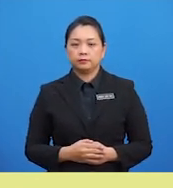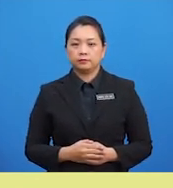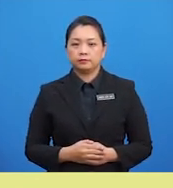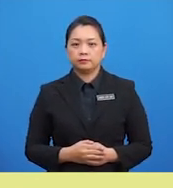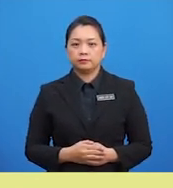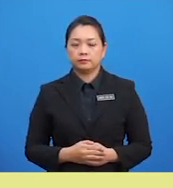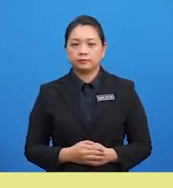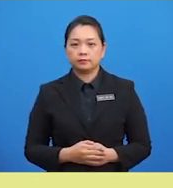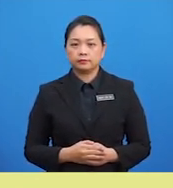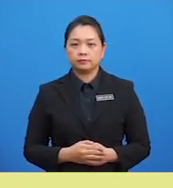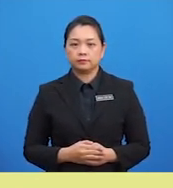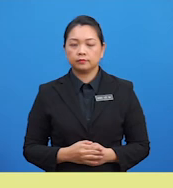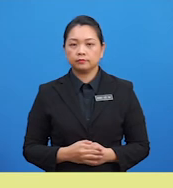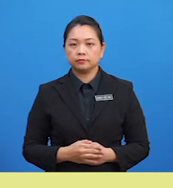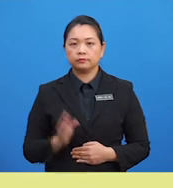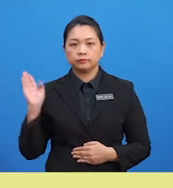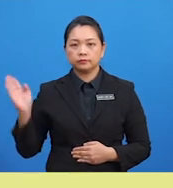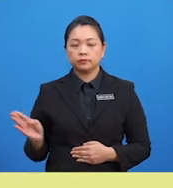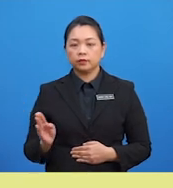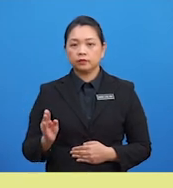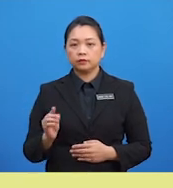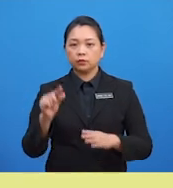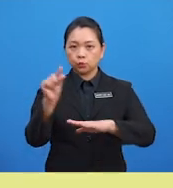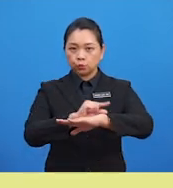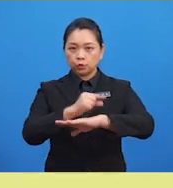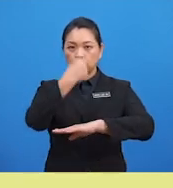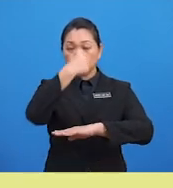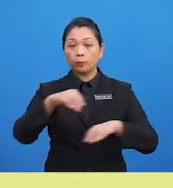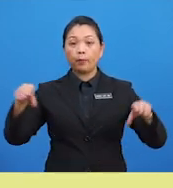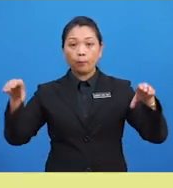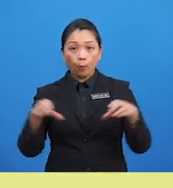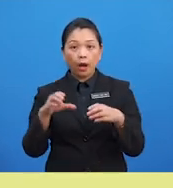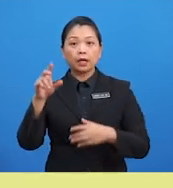Cone digunakan untuk membuat cone.